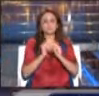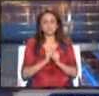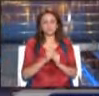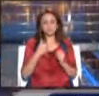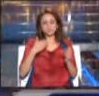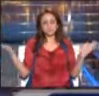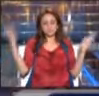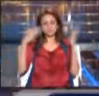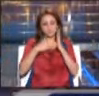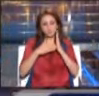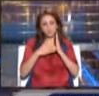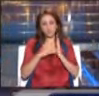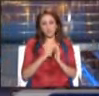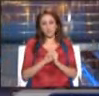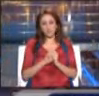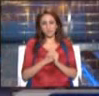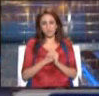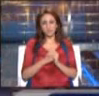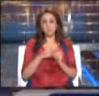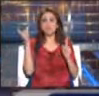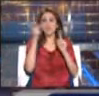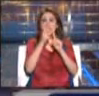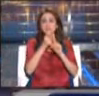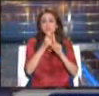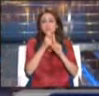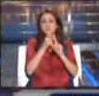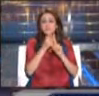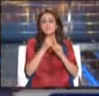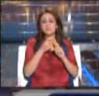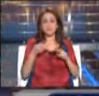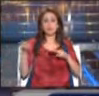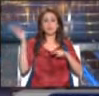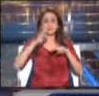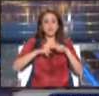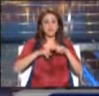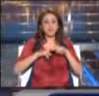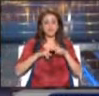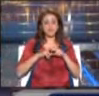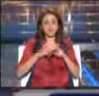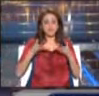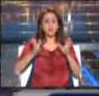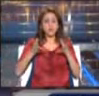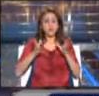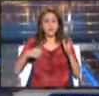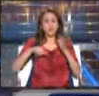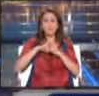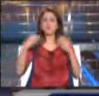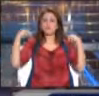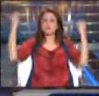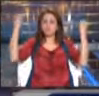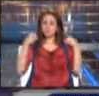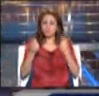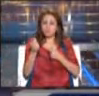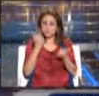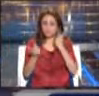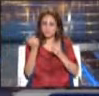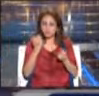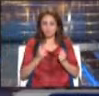دي بتستهدف أساسا عودة النشاط الرياضي أو عودة الحياة